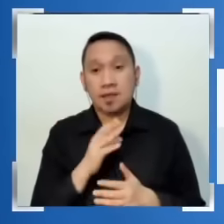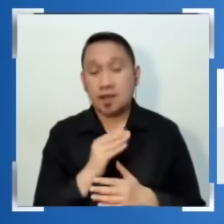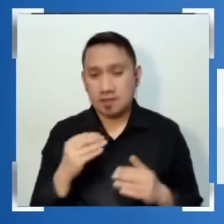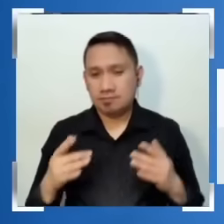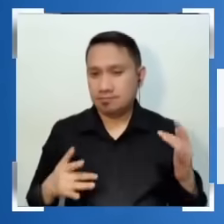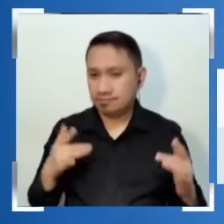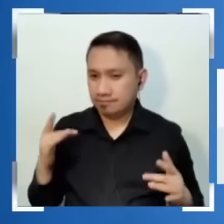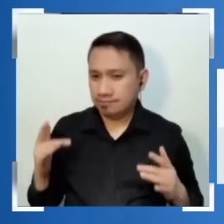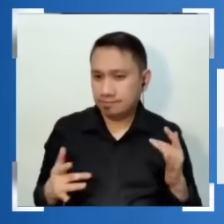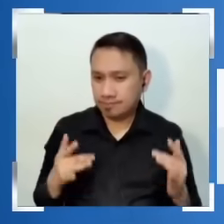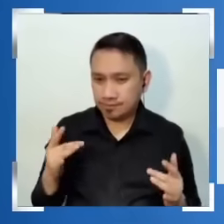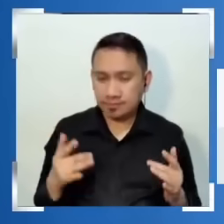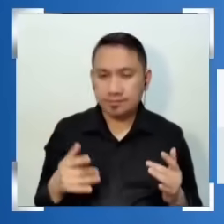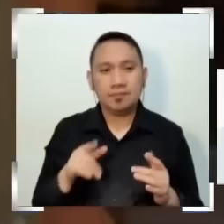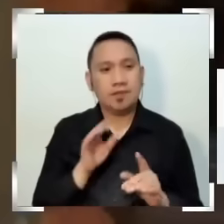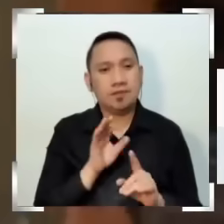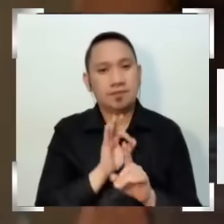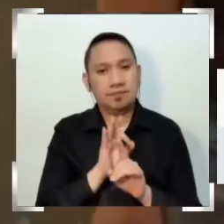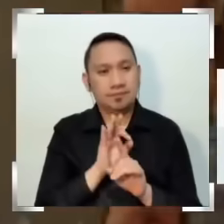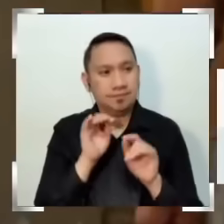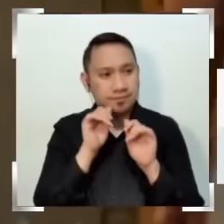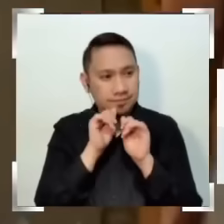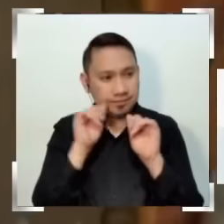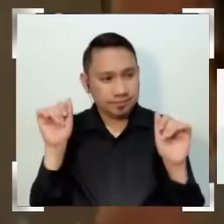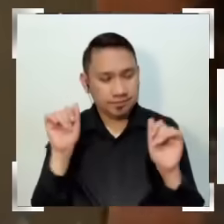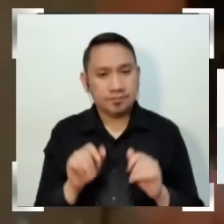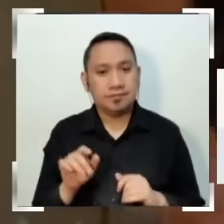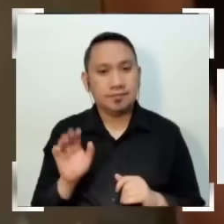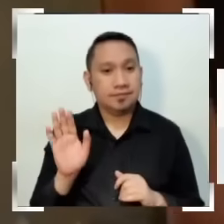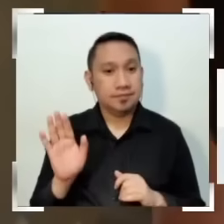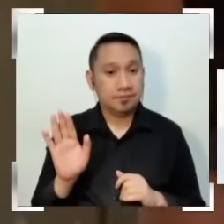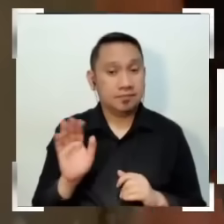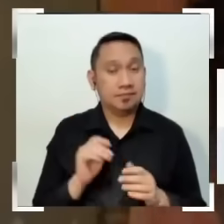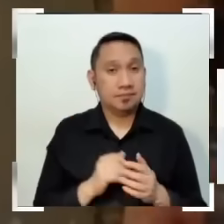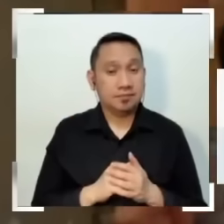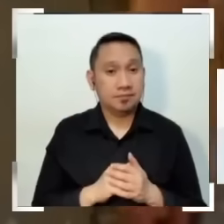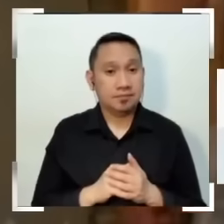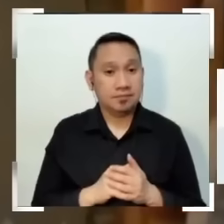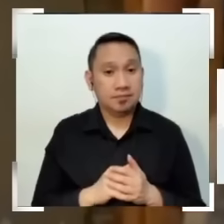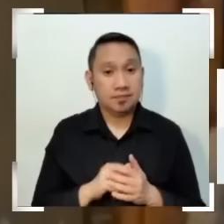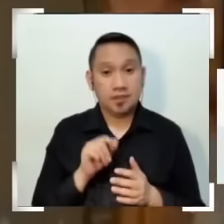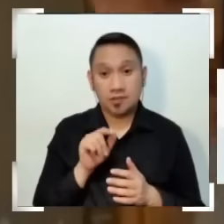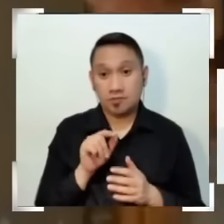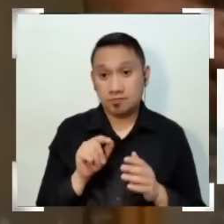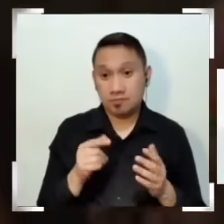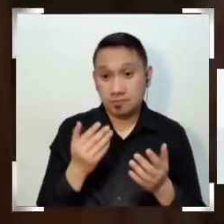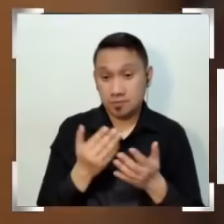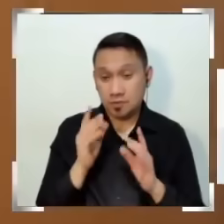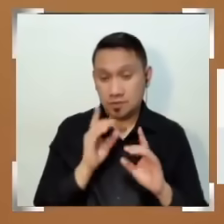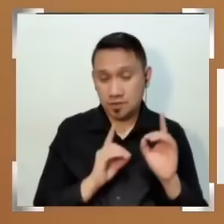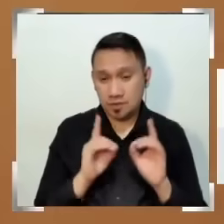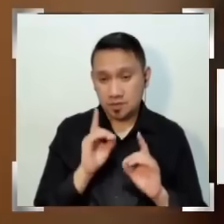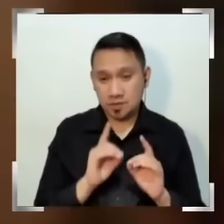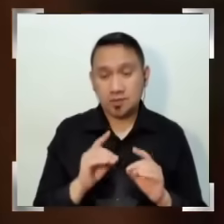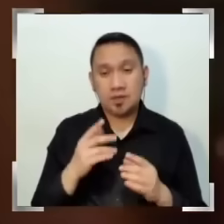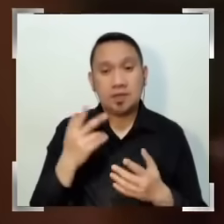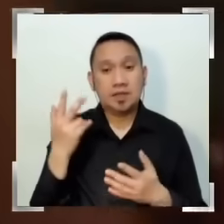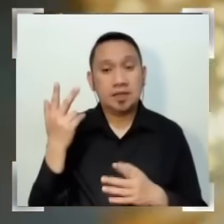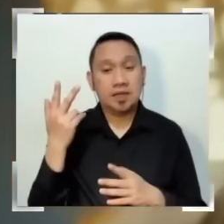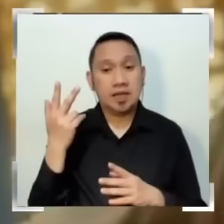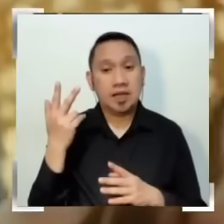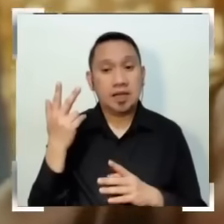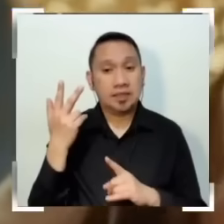ang Barda fans sa anunsyo. Ang pinagbibidani na Barbie at David na maging sino ka man, huling tatlong linggo na sa